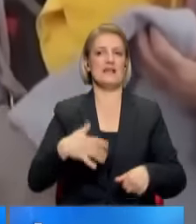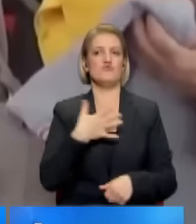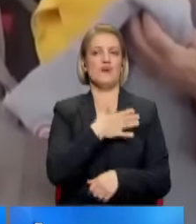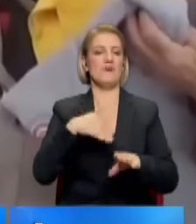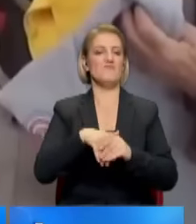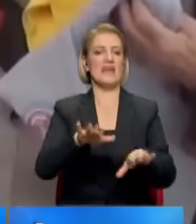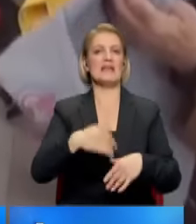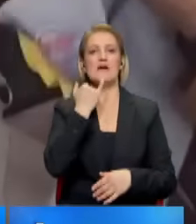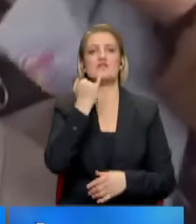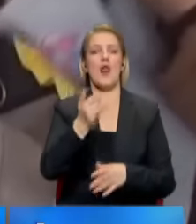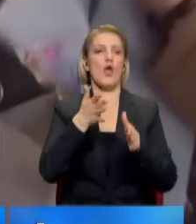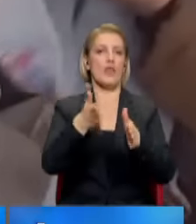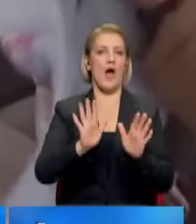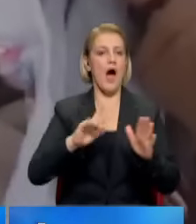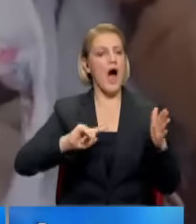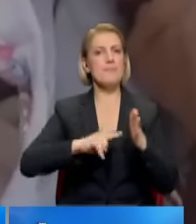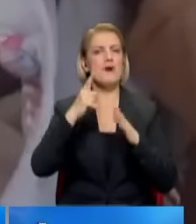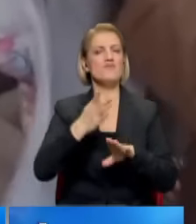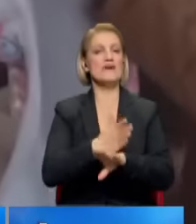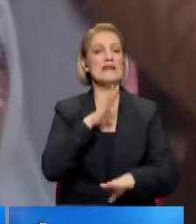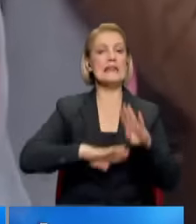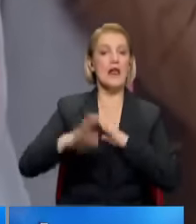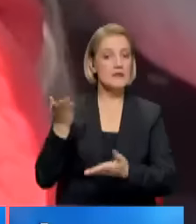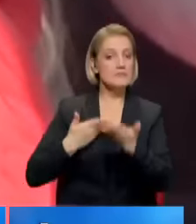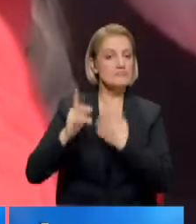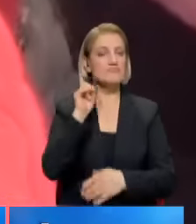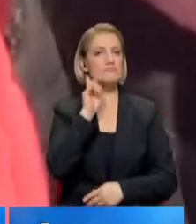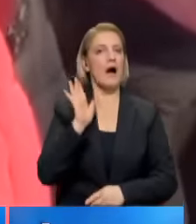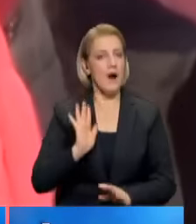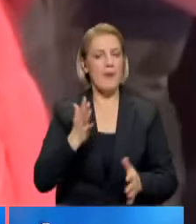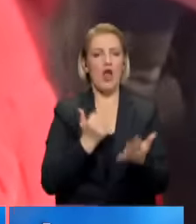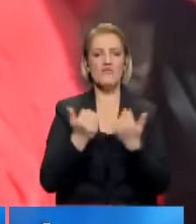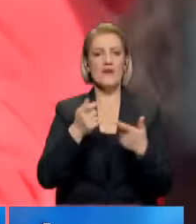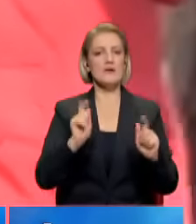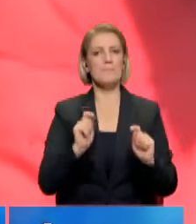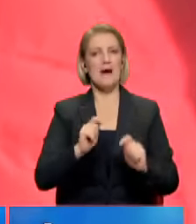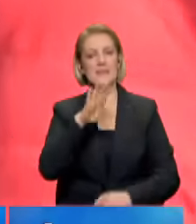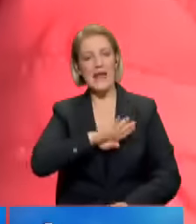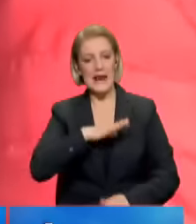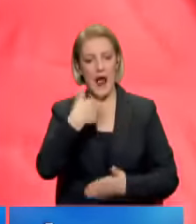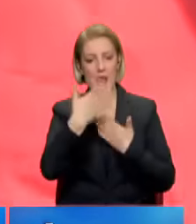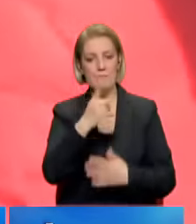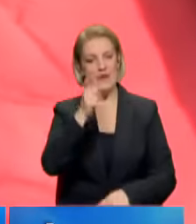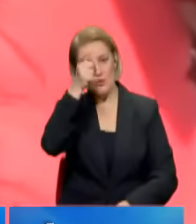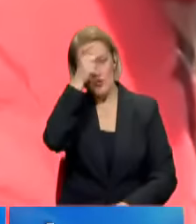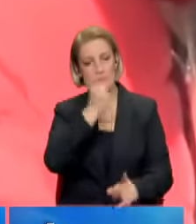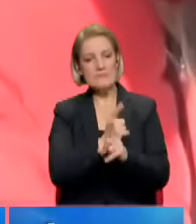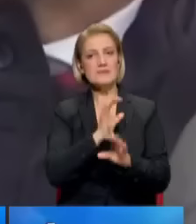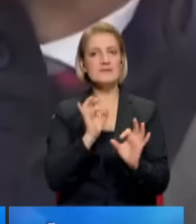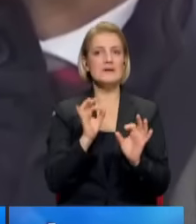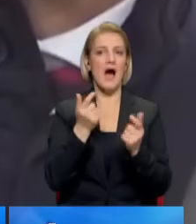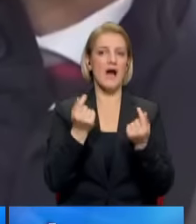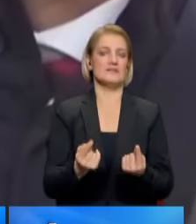CHP'li vekiller ziyaret etti. Amaçları vatandaşın derdini dinlemekti. Fakat alışveriş yapan, derdini anlatacak bir Türk'e rastlamak